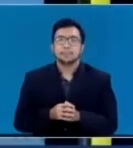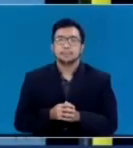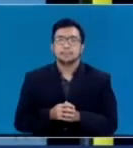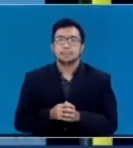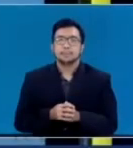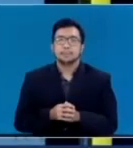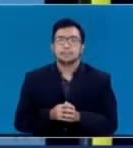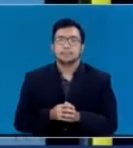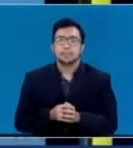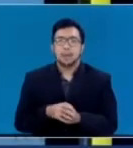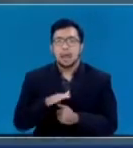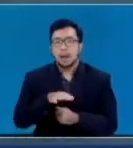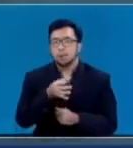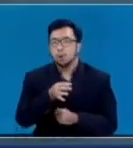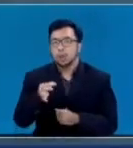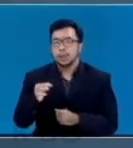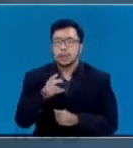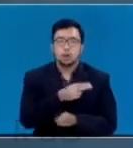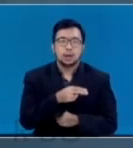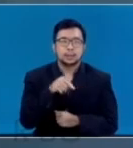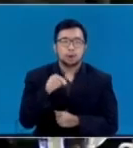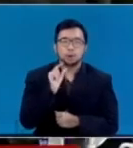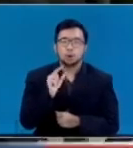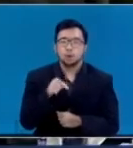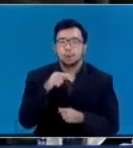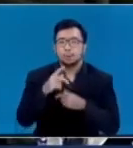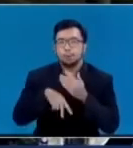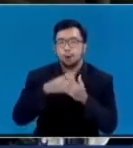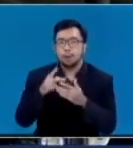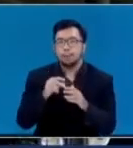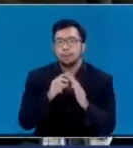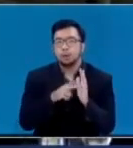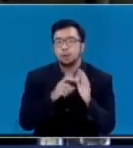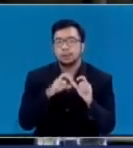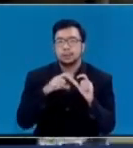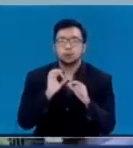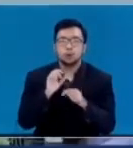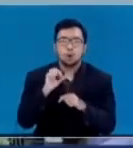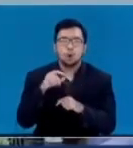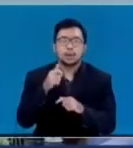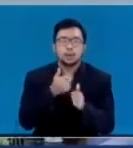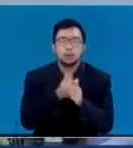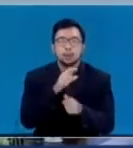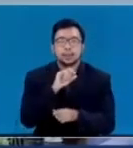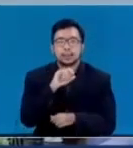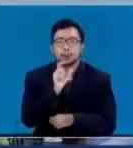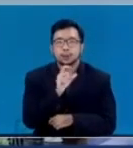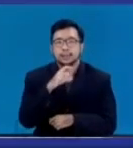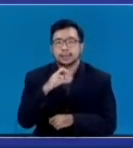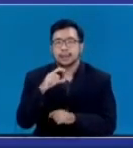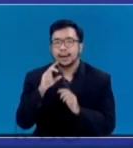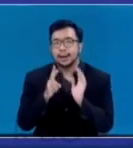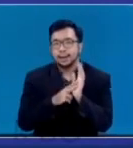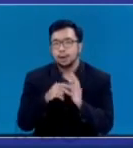5 kota di Indonesia diusulkan mengikuti program dari UNESCO Creative City Network, UCCN, atau Jejaring Kota Kreatif UNESCO